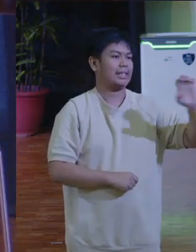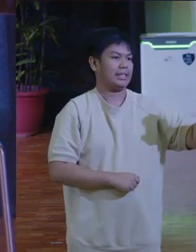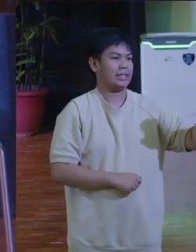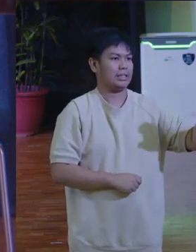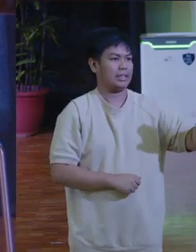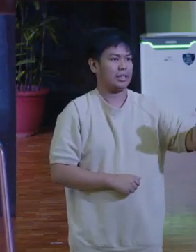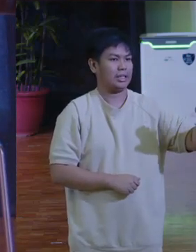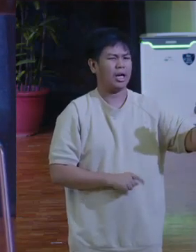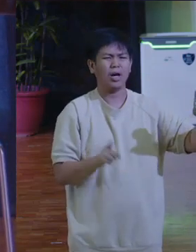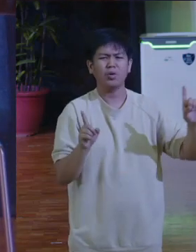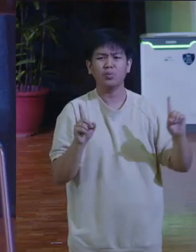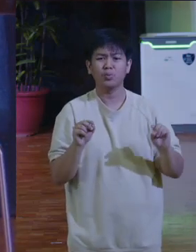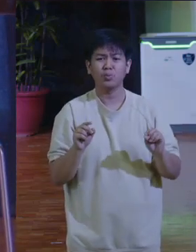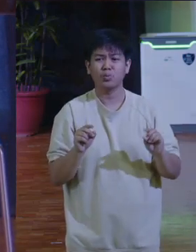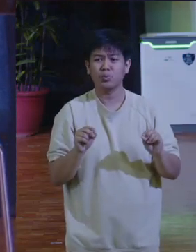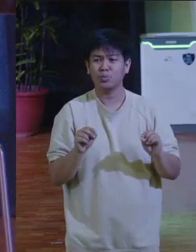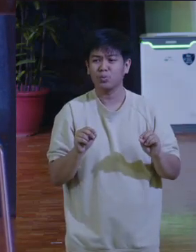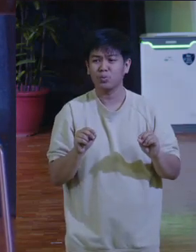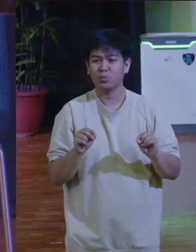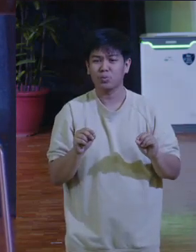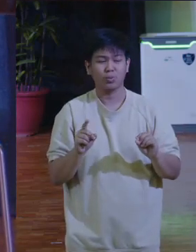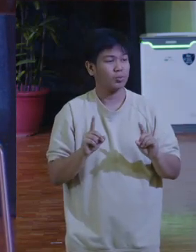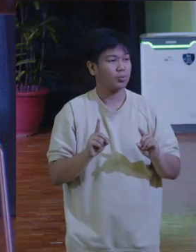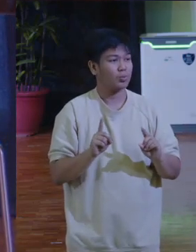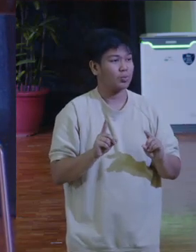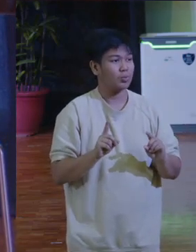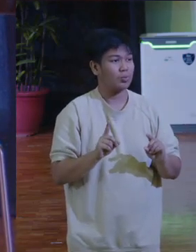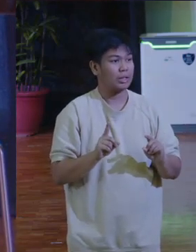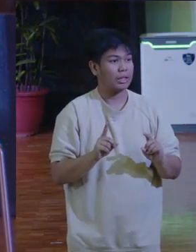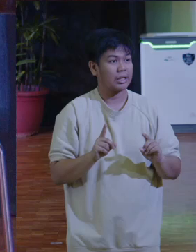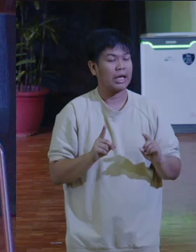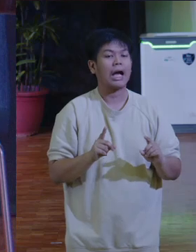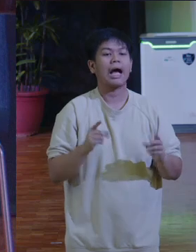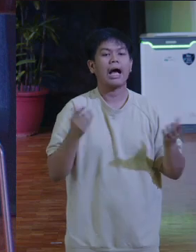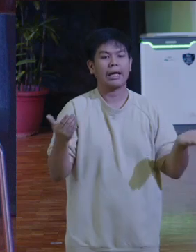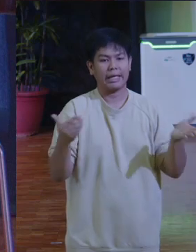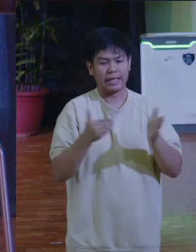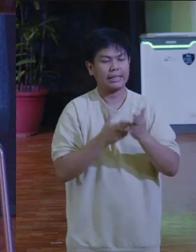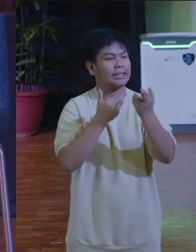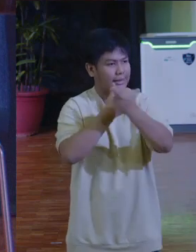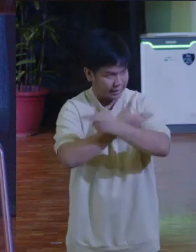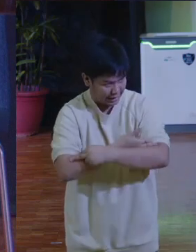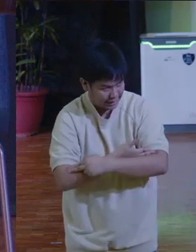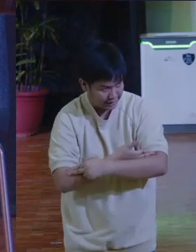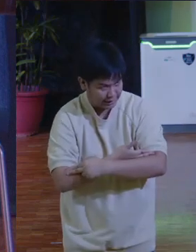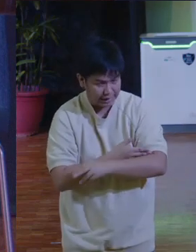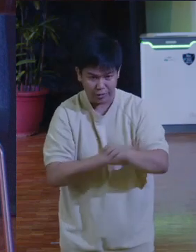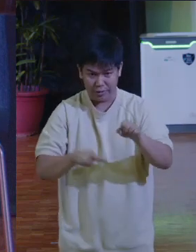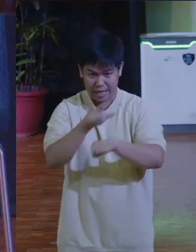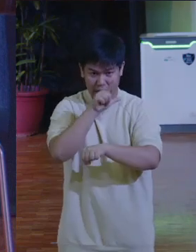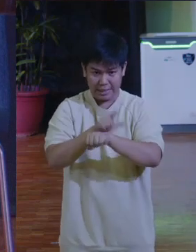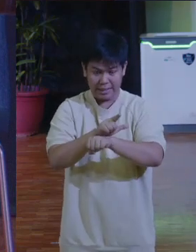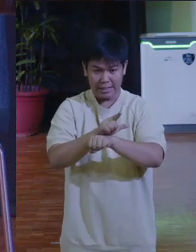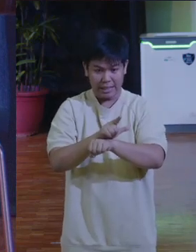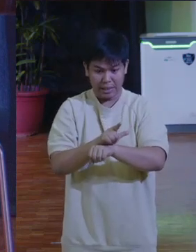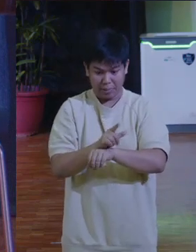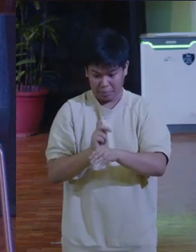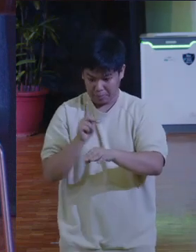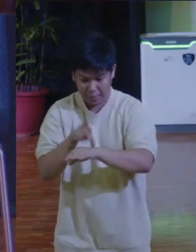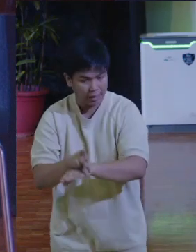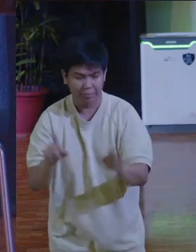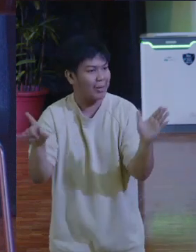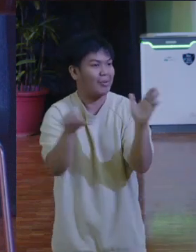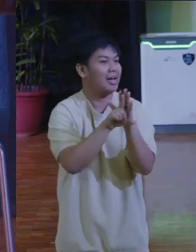doon? Doon sa taon na yon, ipapahinga nila muli ang lupa. So 49th year, ipapahinga nila ang